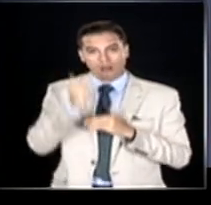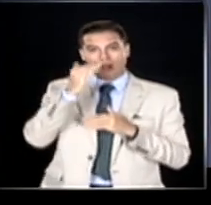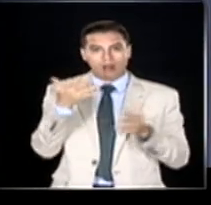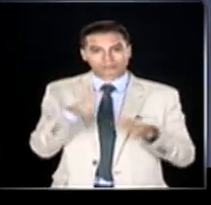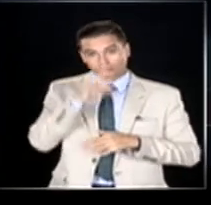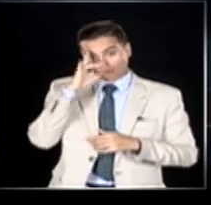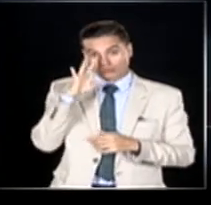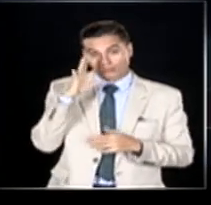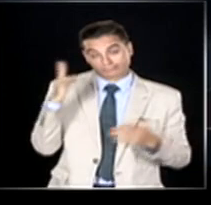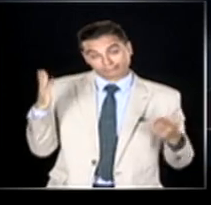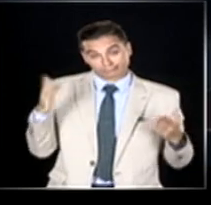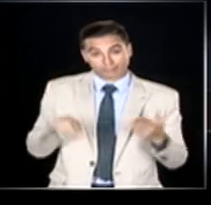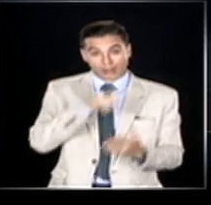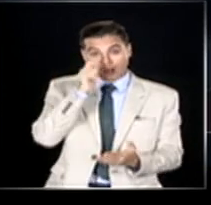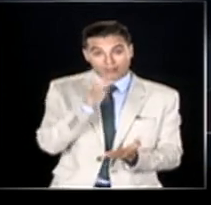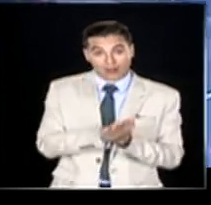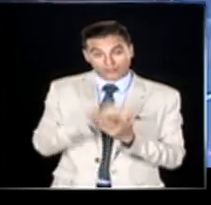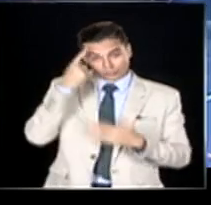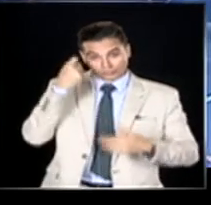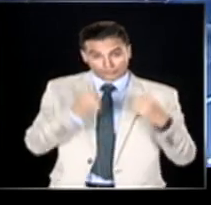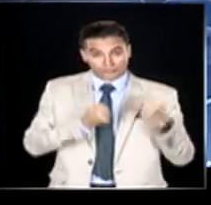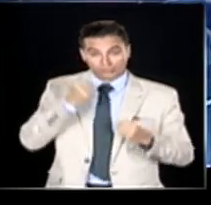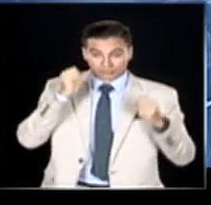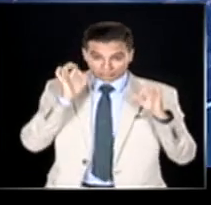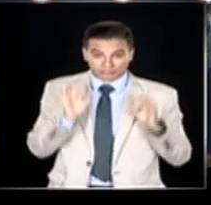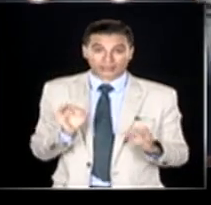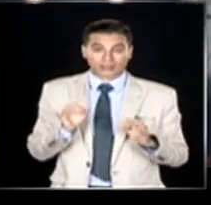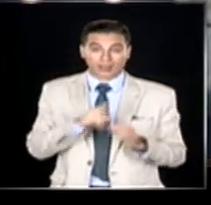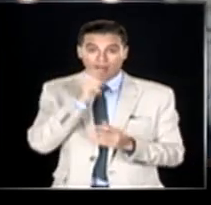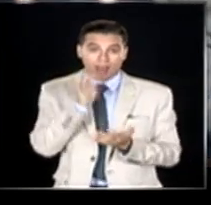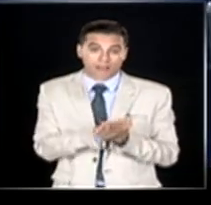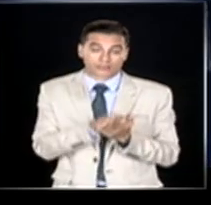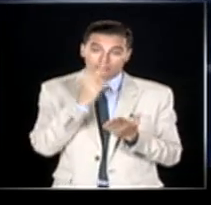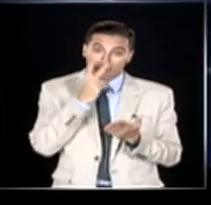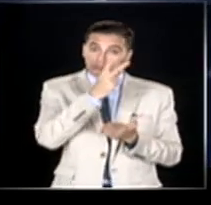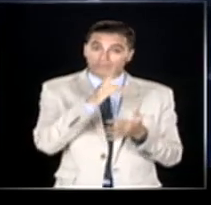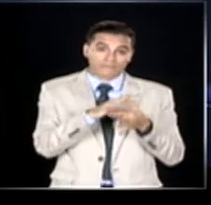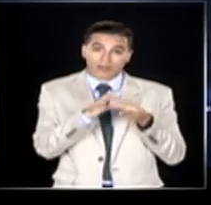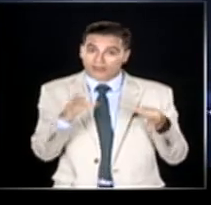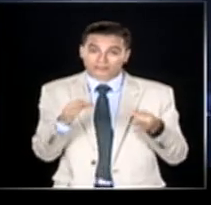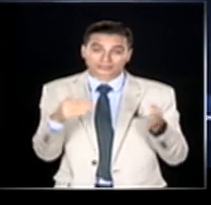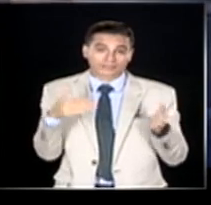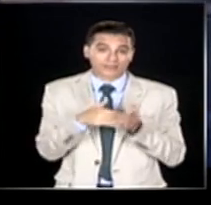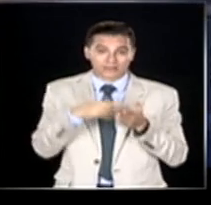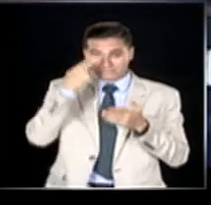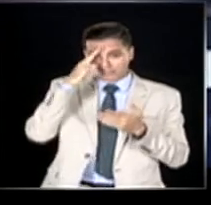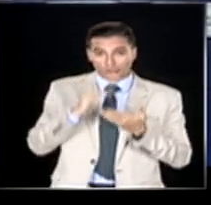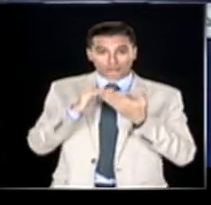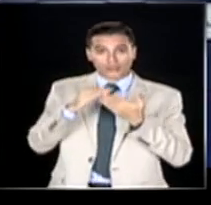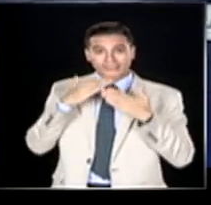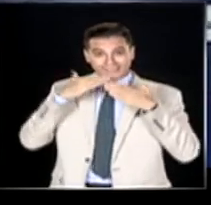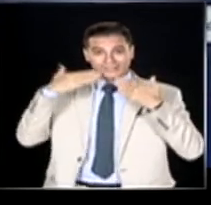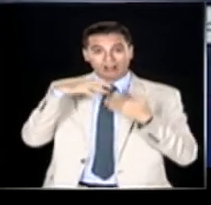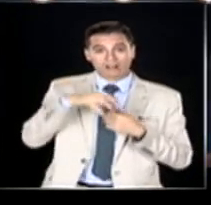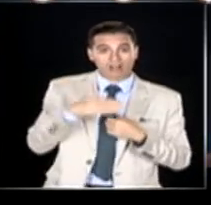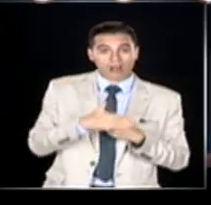عجله الحظ هتبقى معقده جدا. خلينا نشوف عاجة الحظ هتبتسم للقاهرة